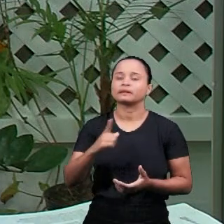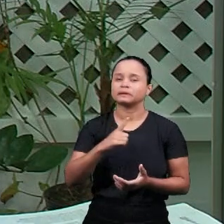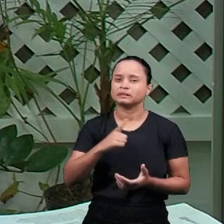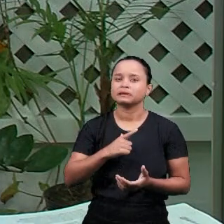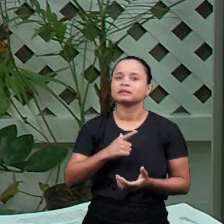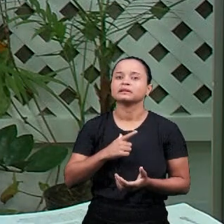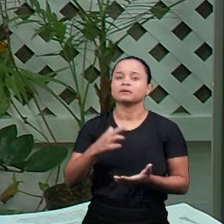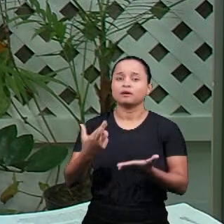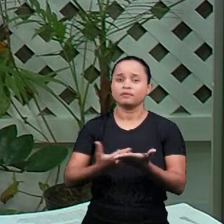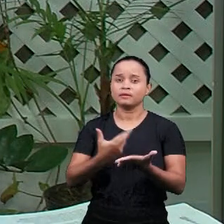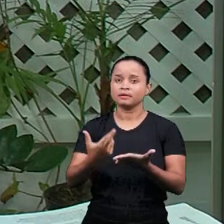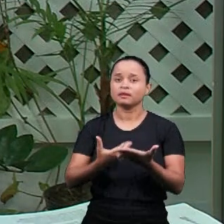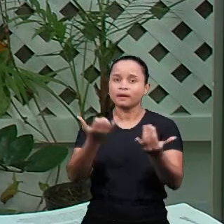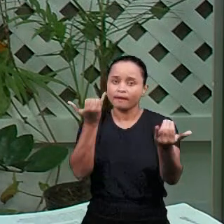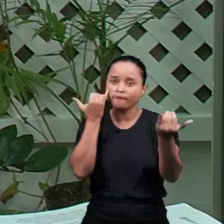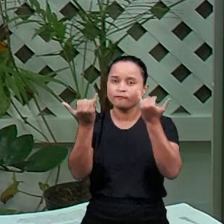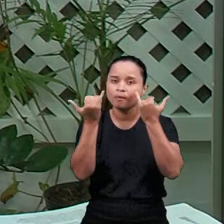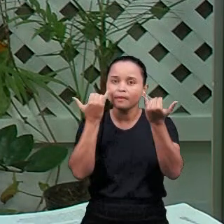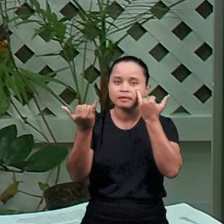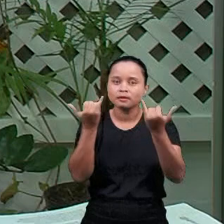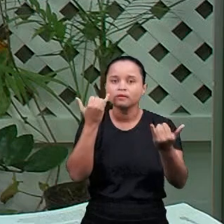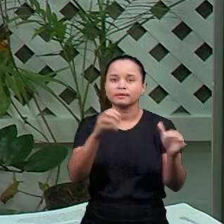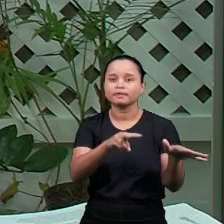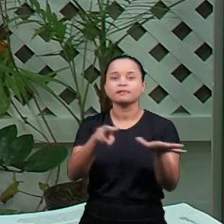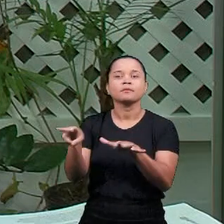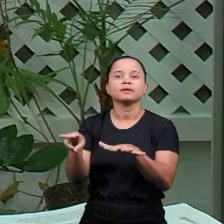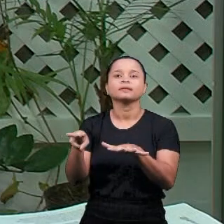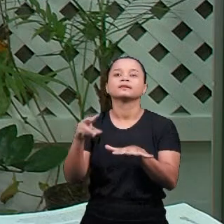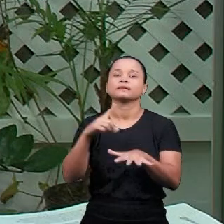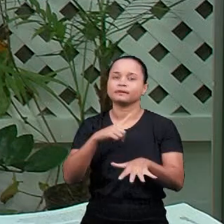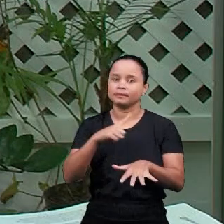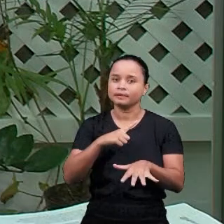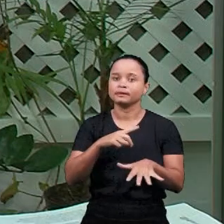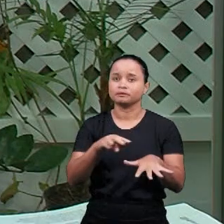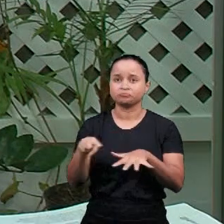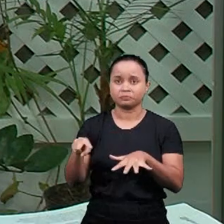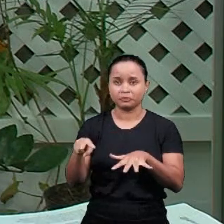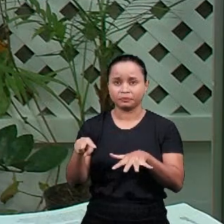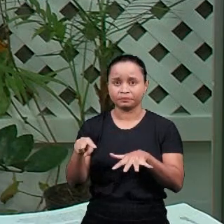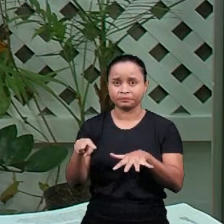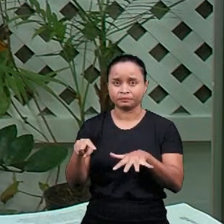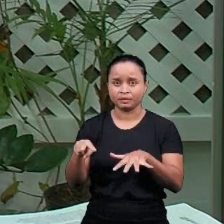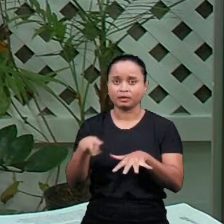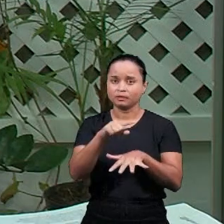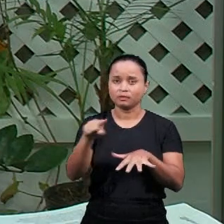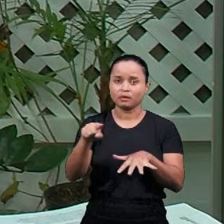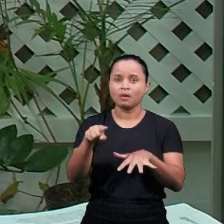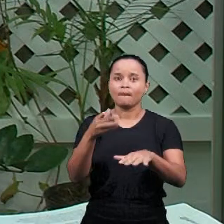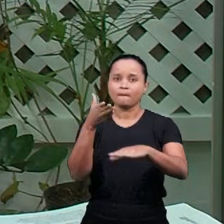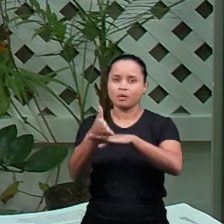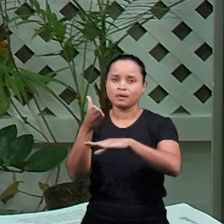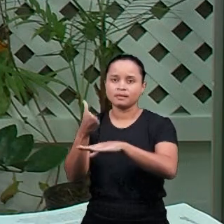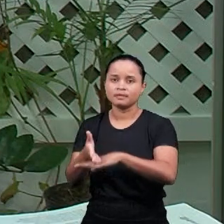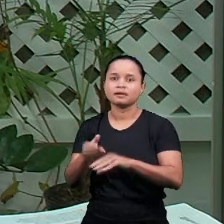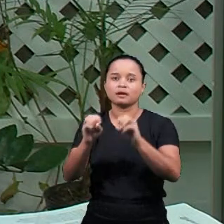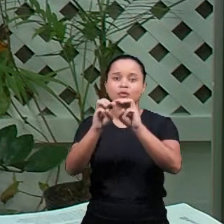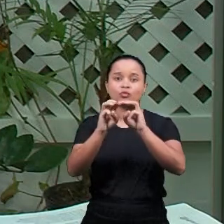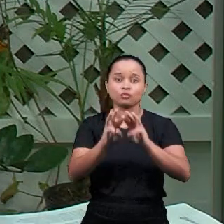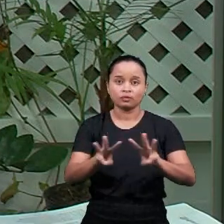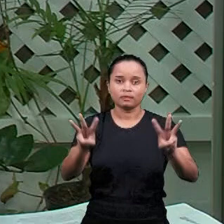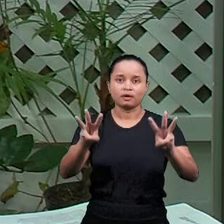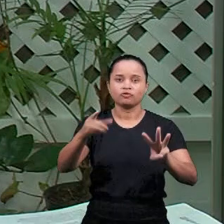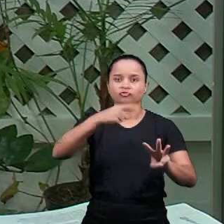donc sous la forme d'un bulletin d'information qui est publié de manière hebdomadaire. Vous pouvez accéder sur notre